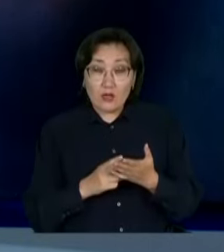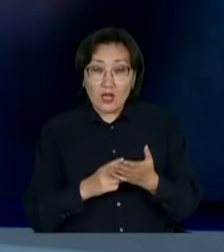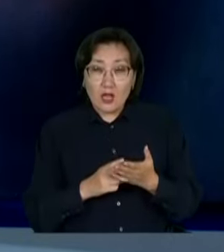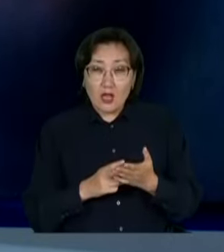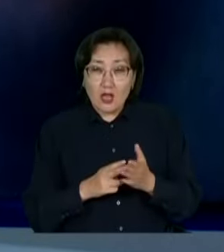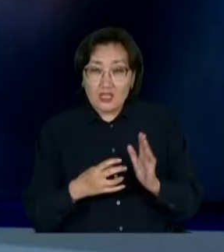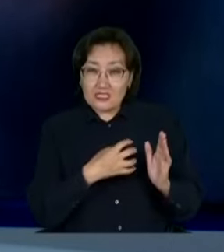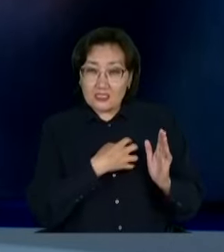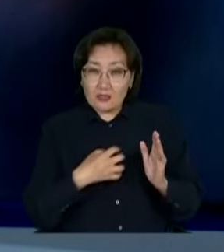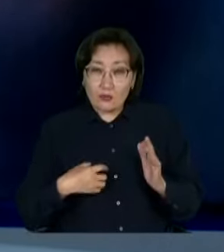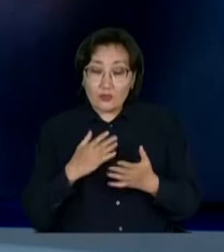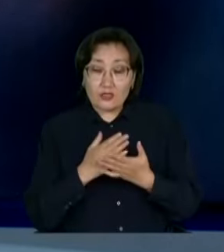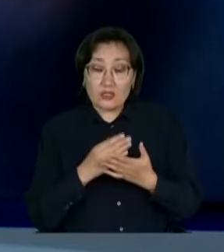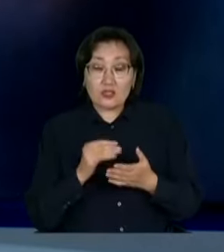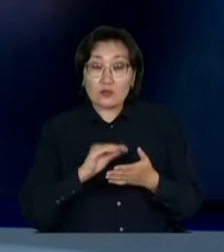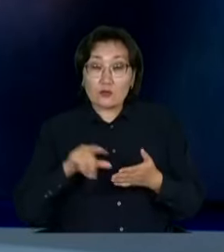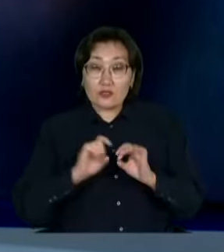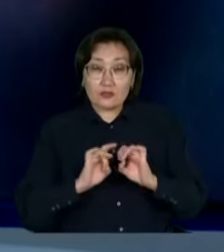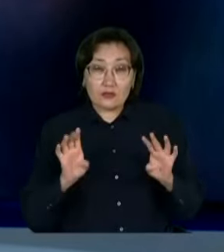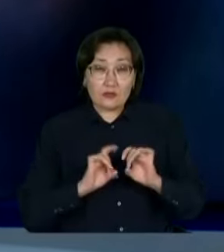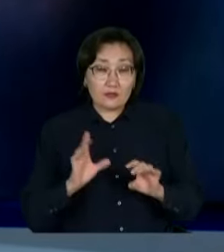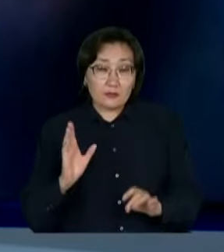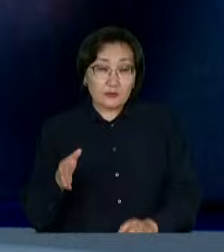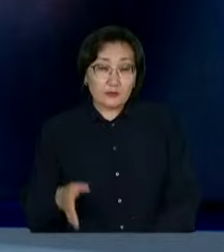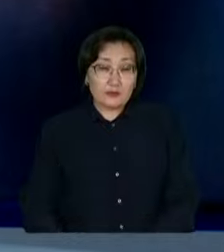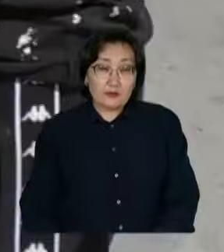бар көрінеді. Жетісулық әріптес жағдайды баян етсін.